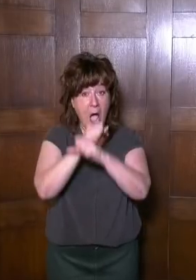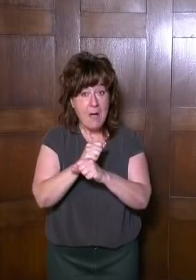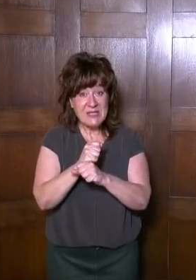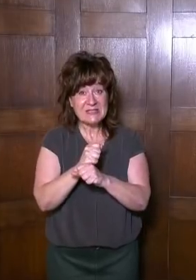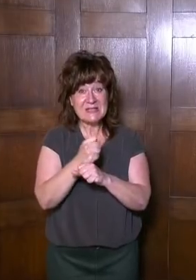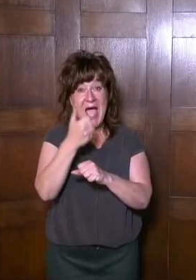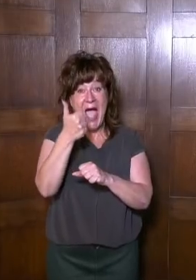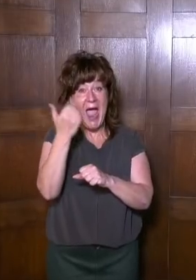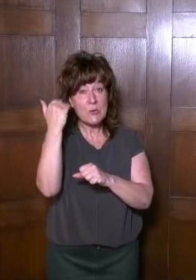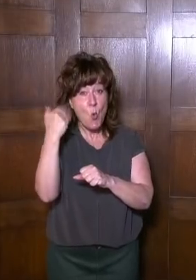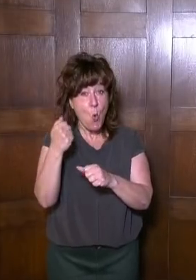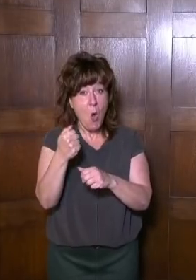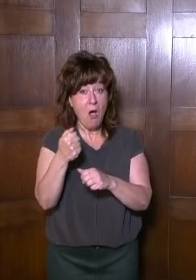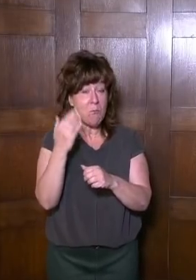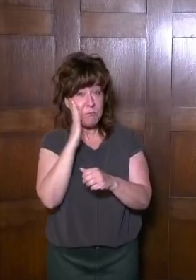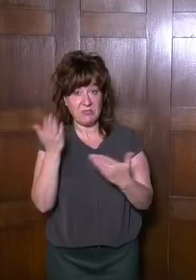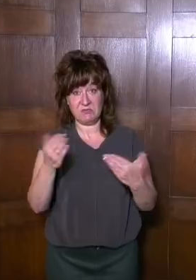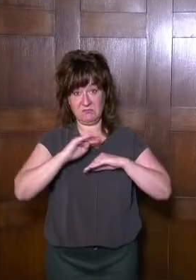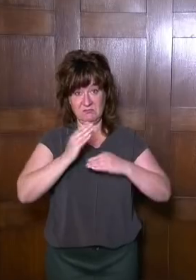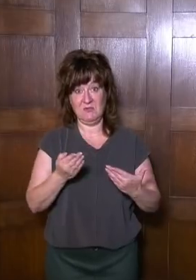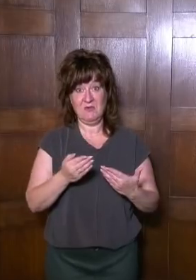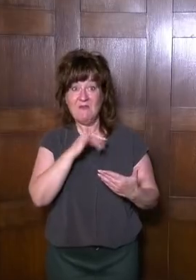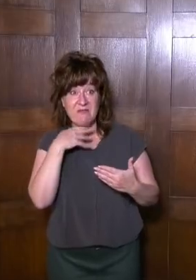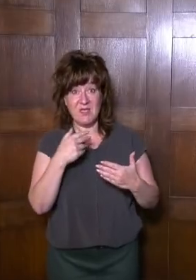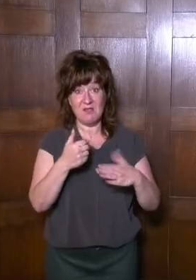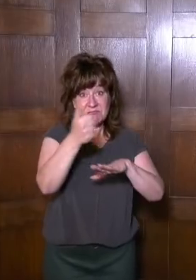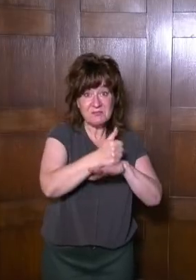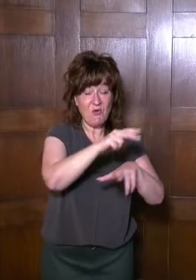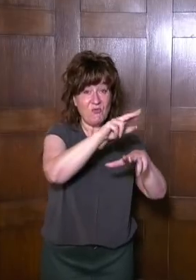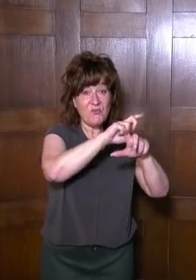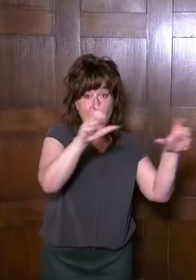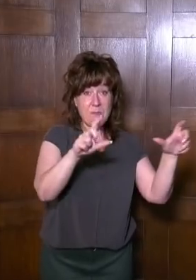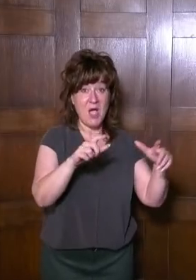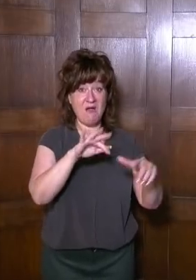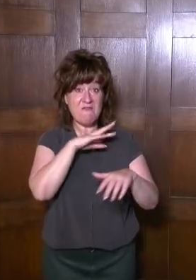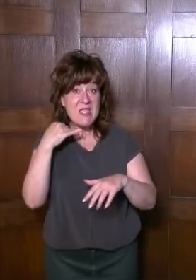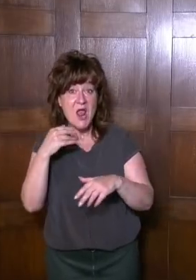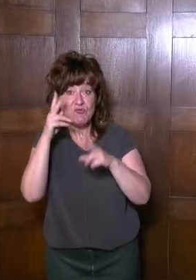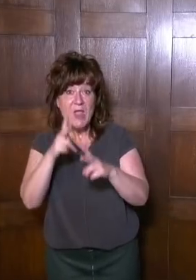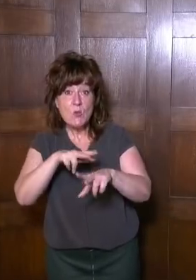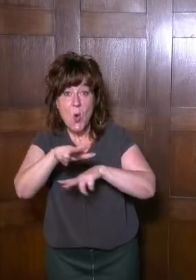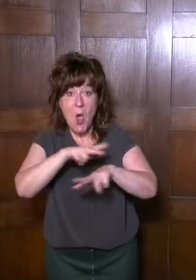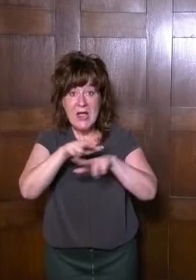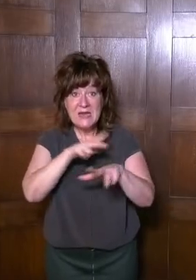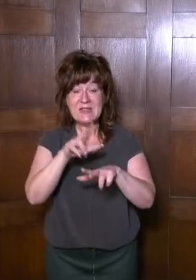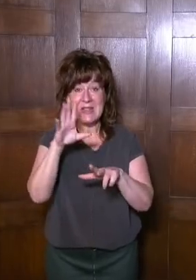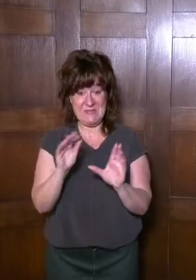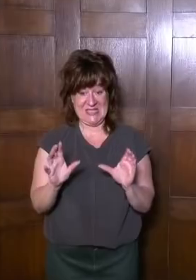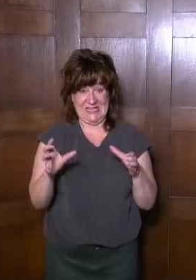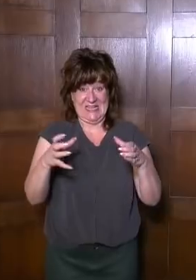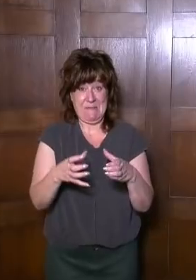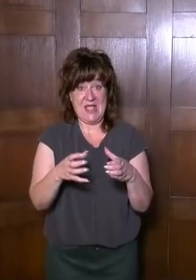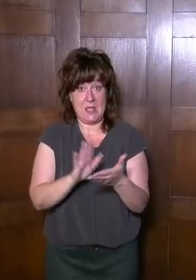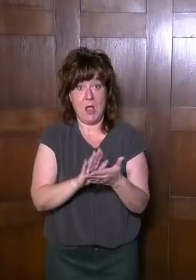waren die administrativen Sachen mit den Firmen. Dann gab es viel in der Stadt zu organisieren, damit die Gemeinsamkeit nicht stirbt.